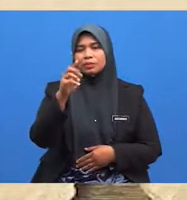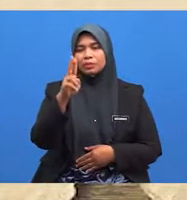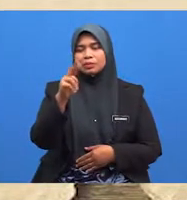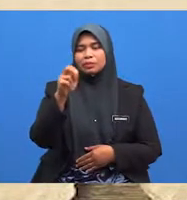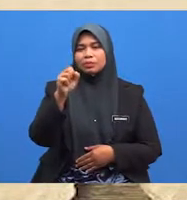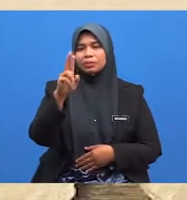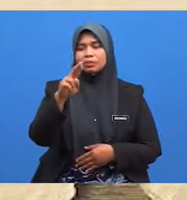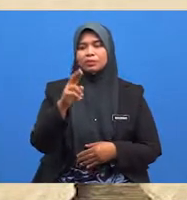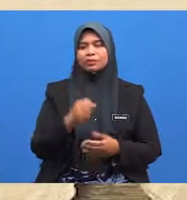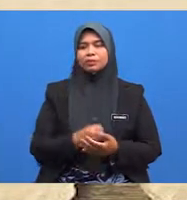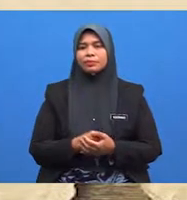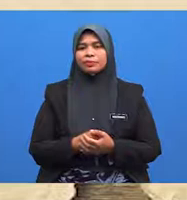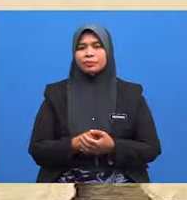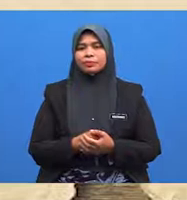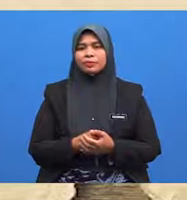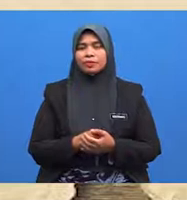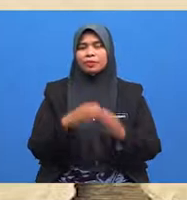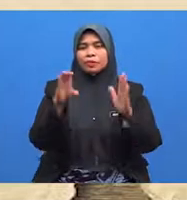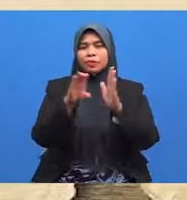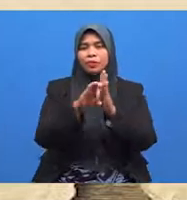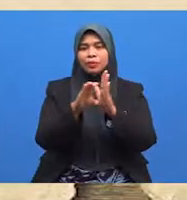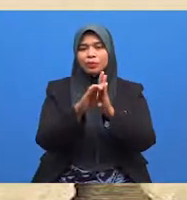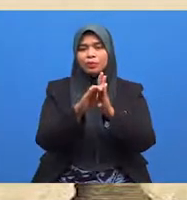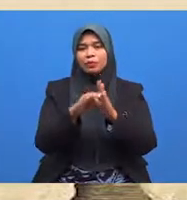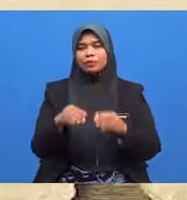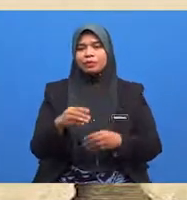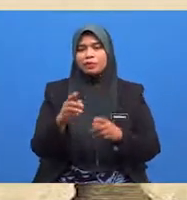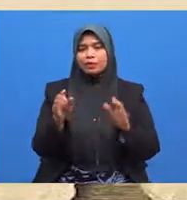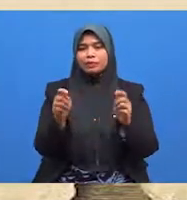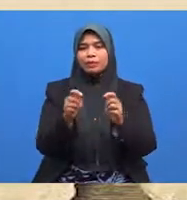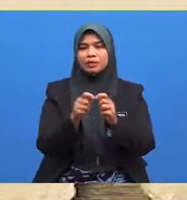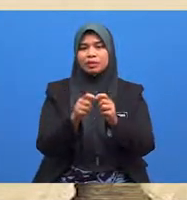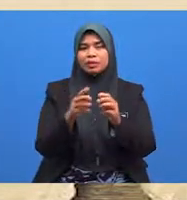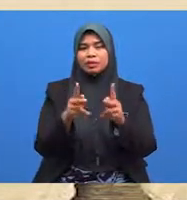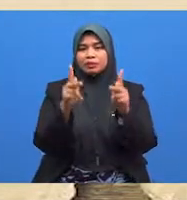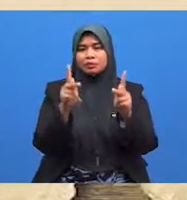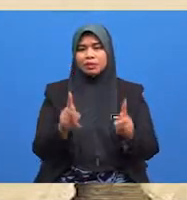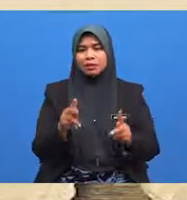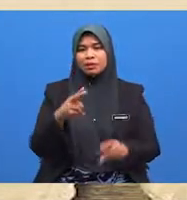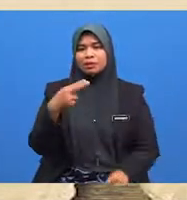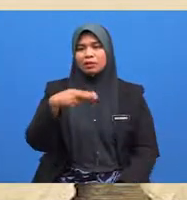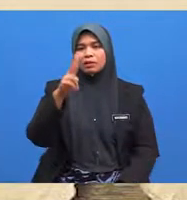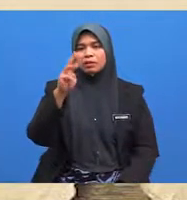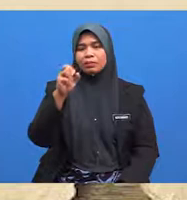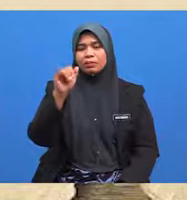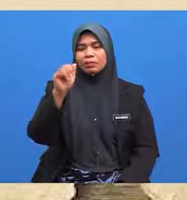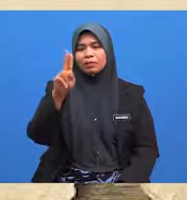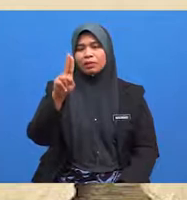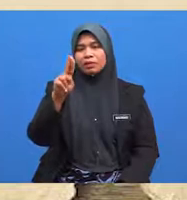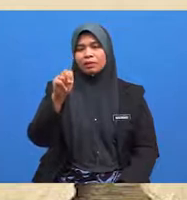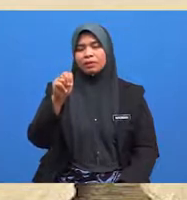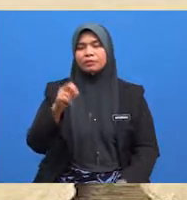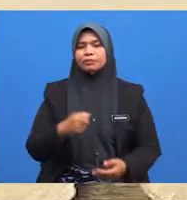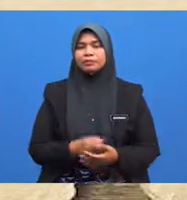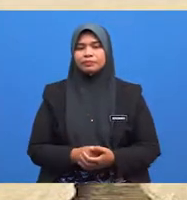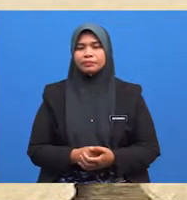putih merupakan salah satu unsur dalam bahan binaan seni bina India.